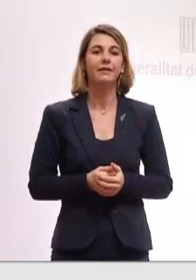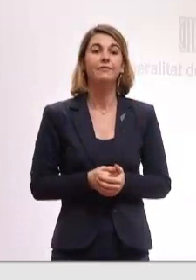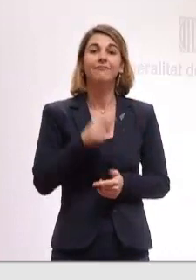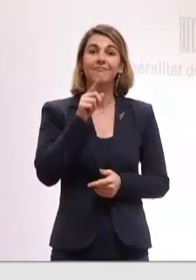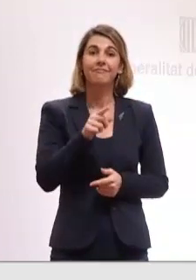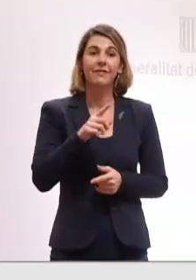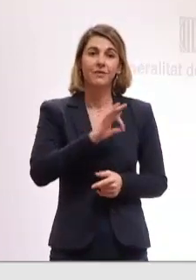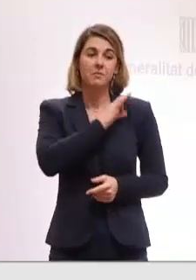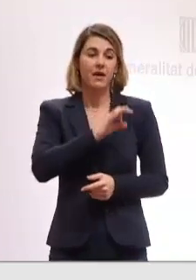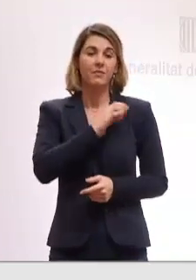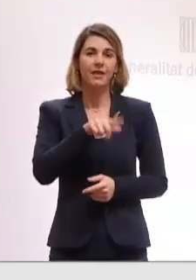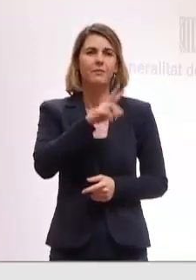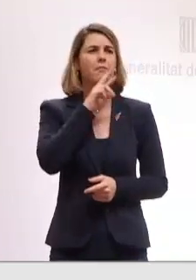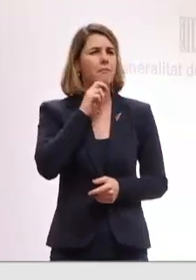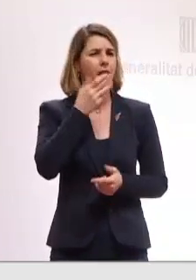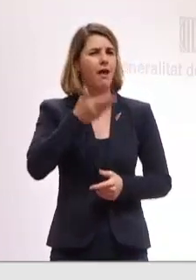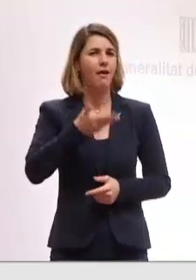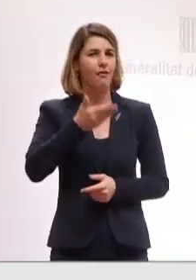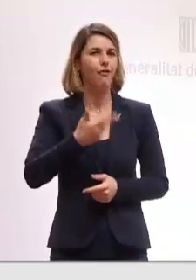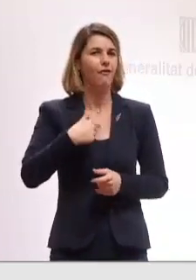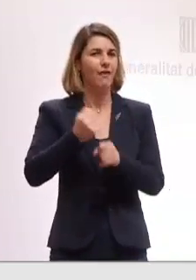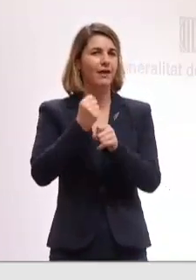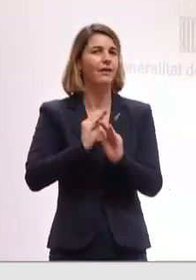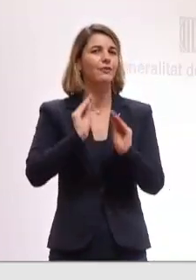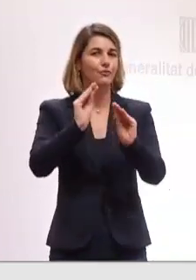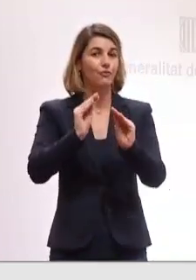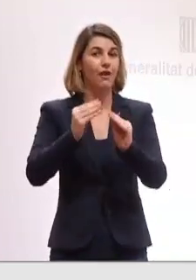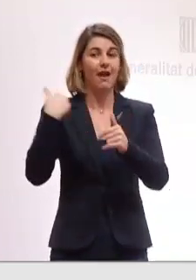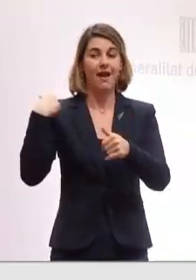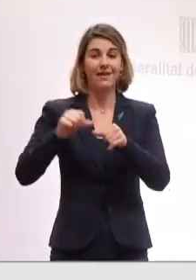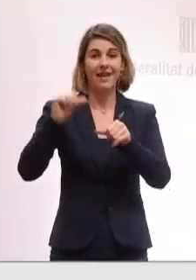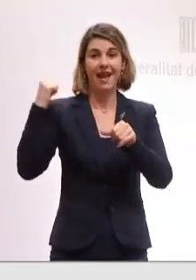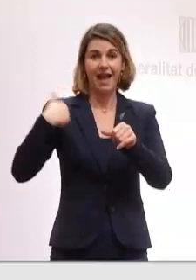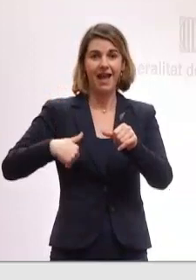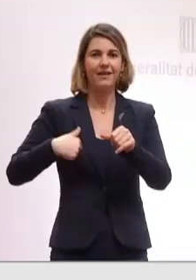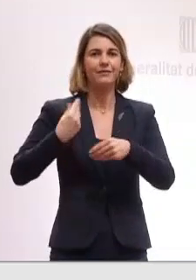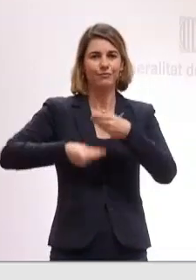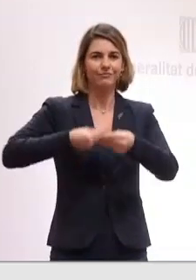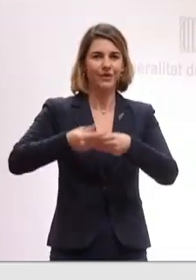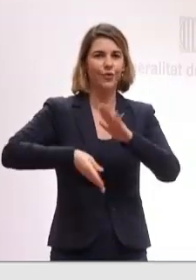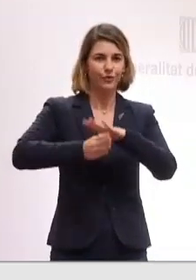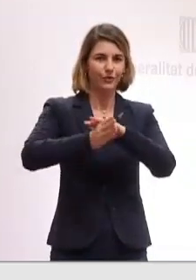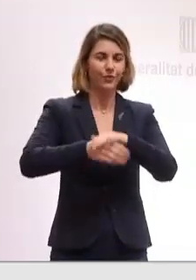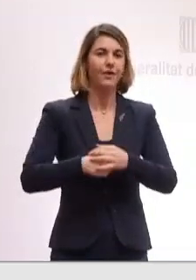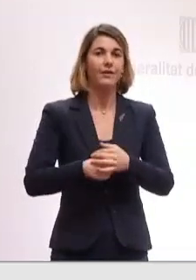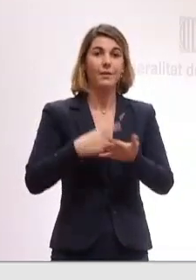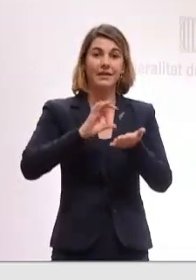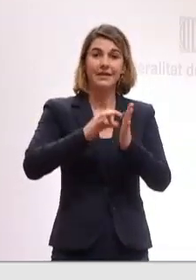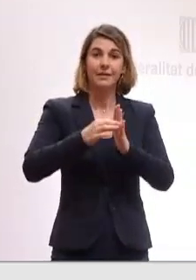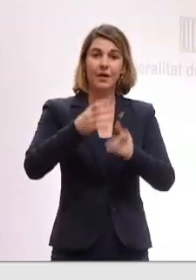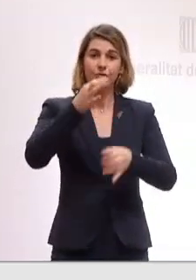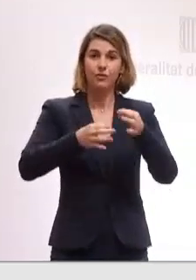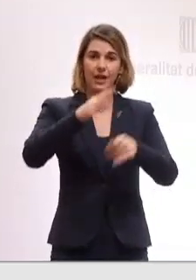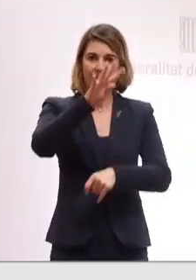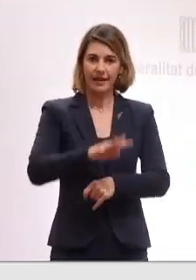valor tota la feina que fan i que continuen fent les persones relacionades amb el sistema judicial català,